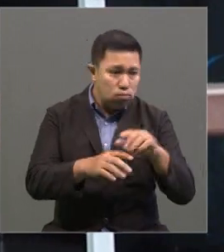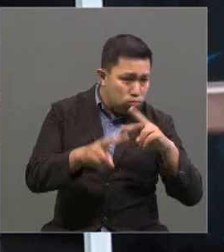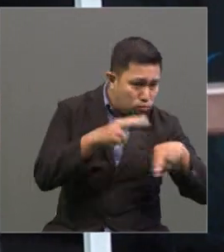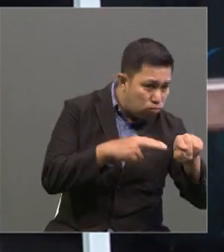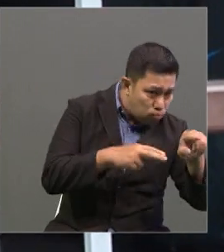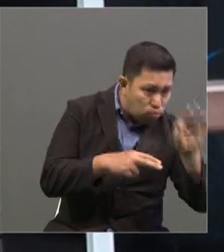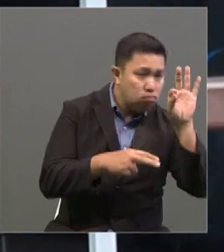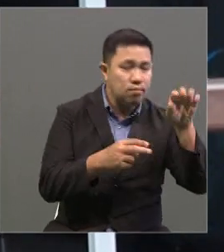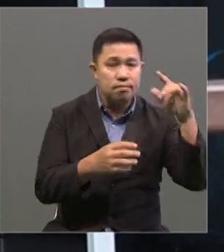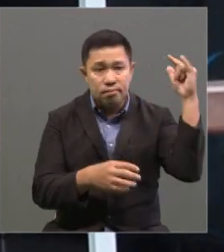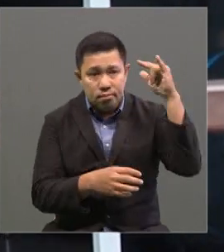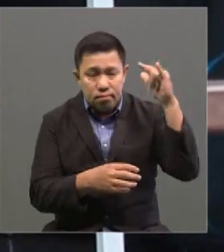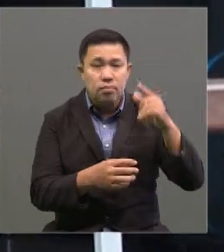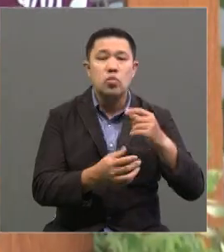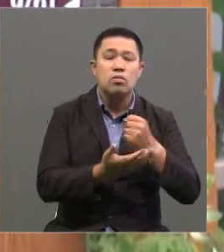มาณนี้ครับ